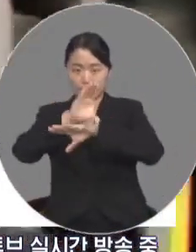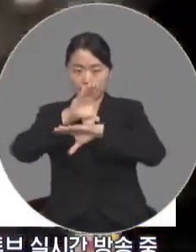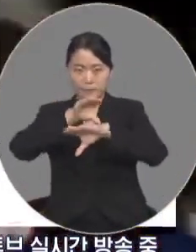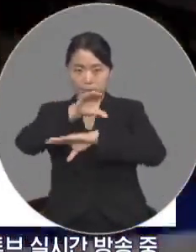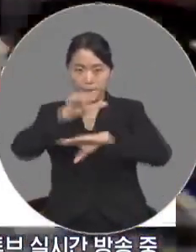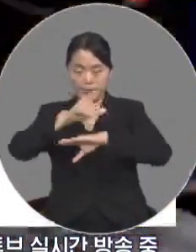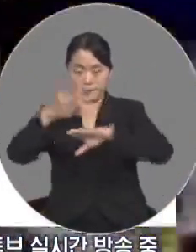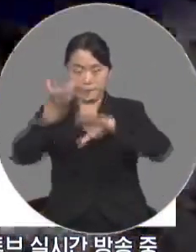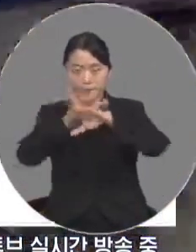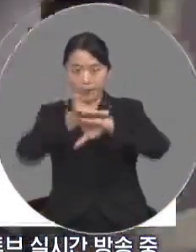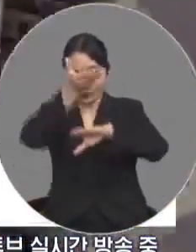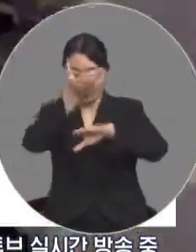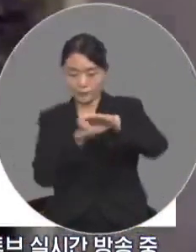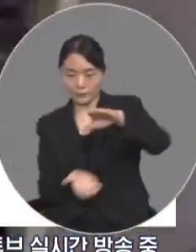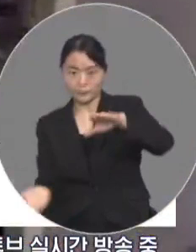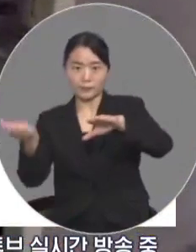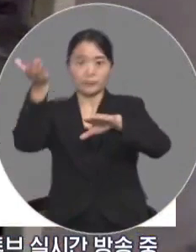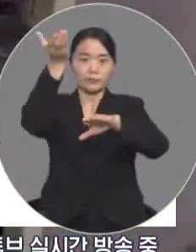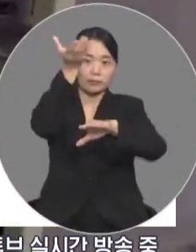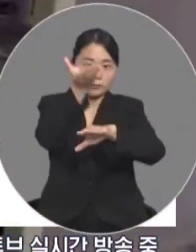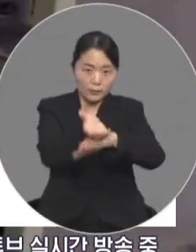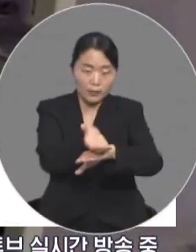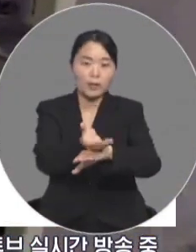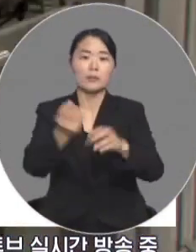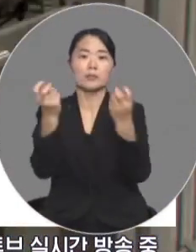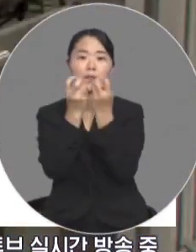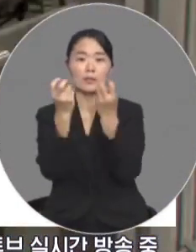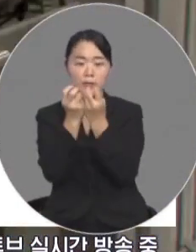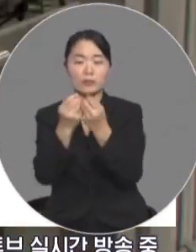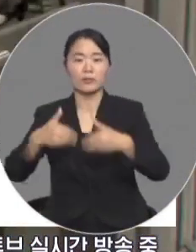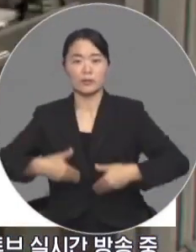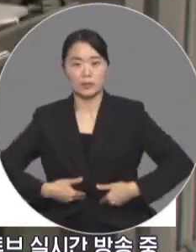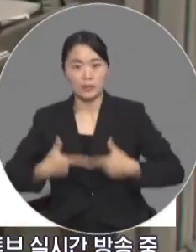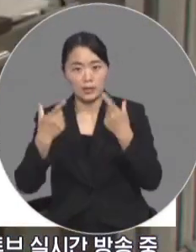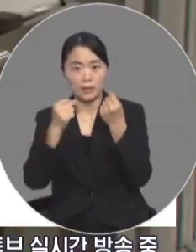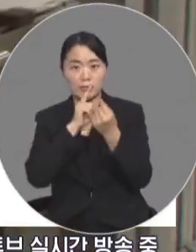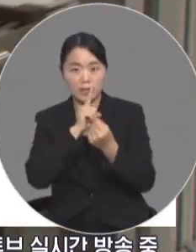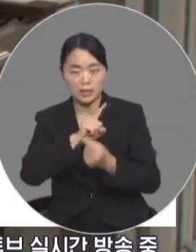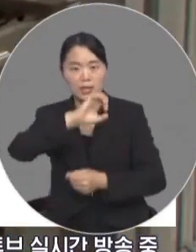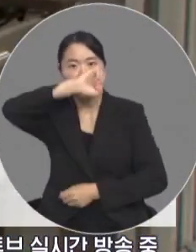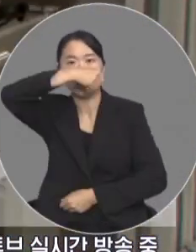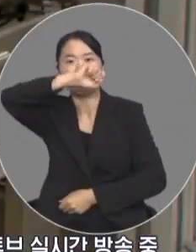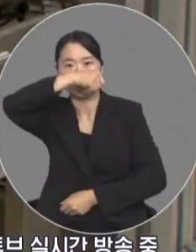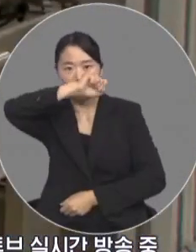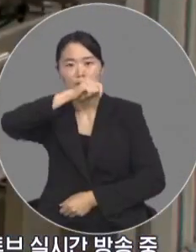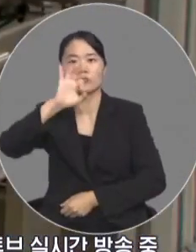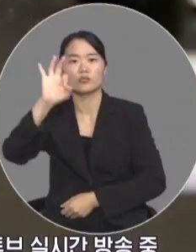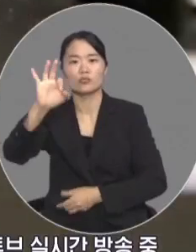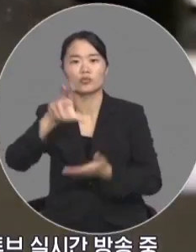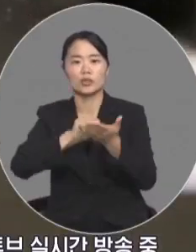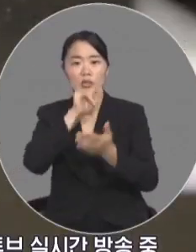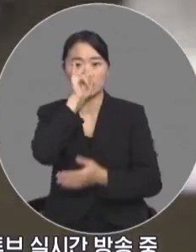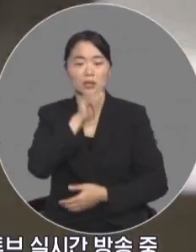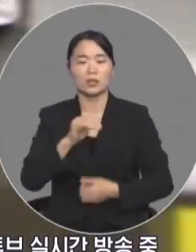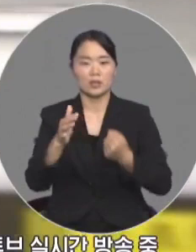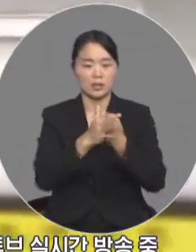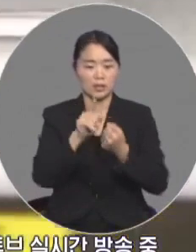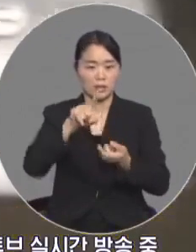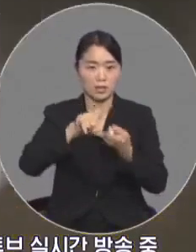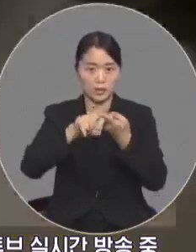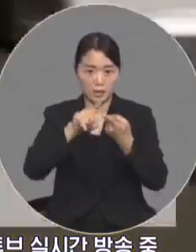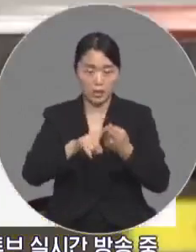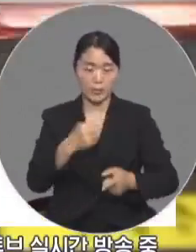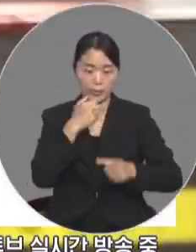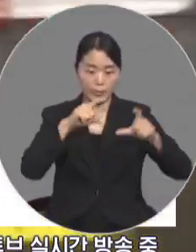공장은 쉽게 침수시킬 수 있는 지하로 옮기는 방안이 제기되고 있지만 비용 문제로 쉽지 않습니다. 때문에 배터리와